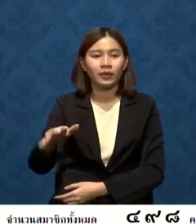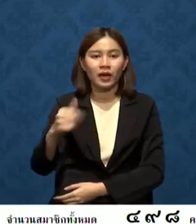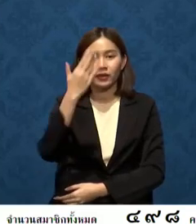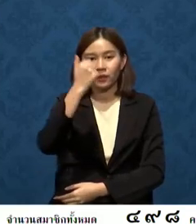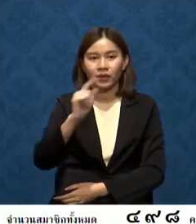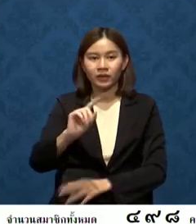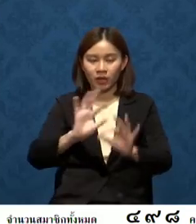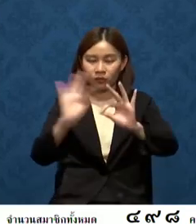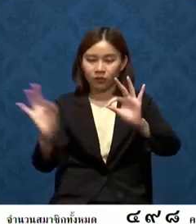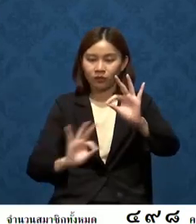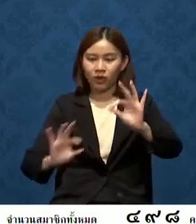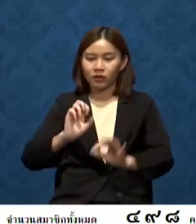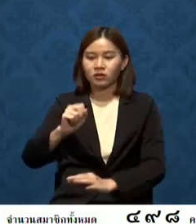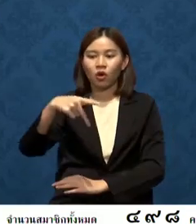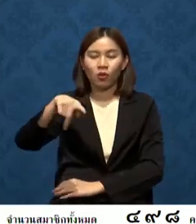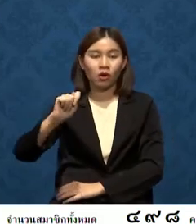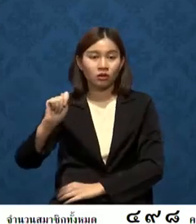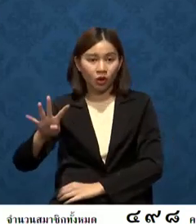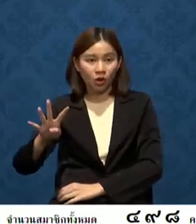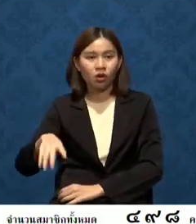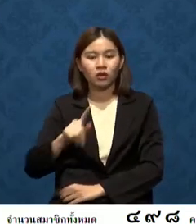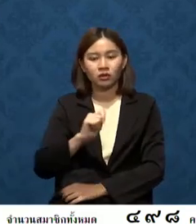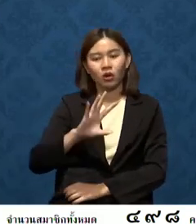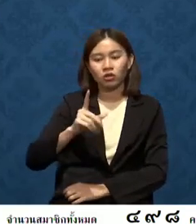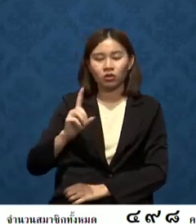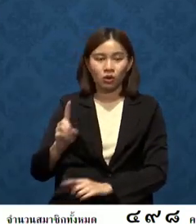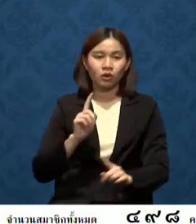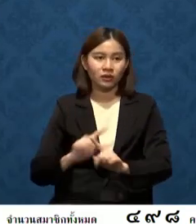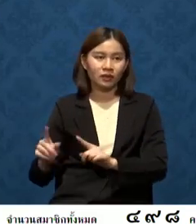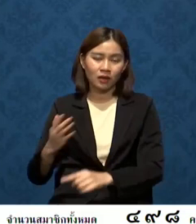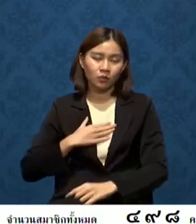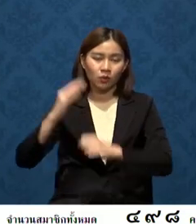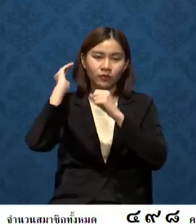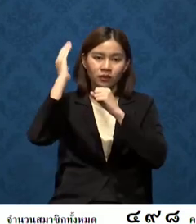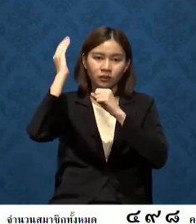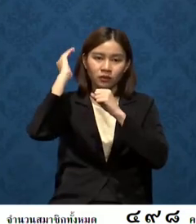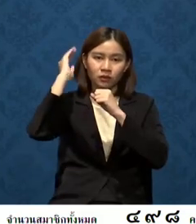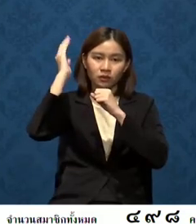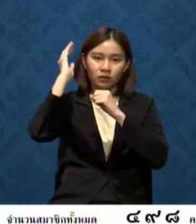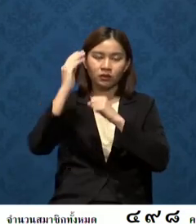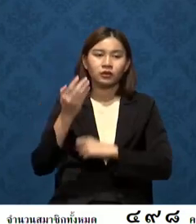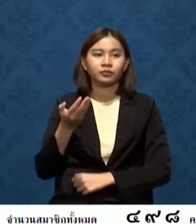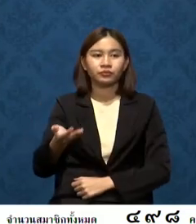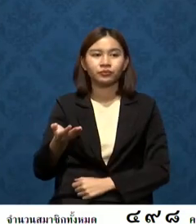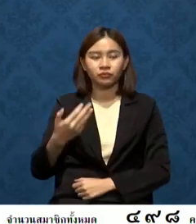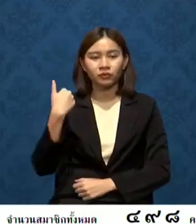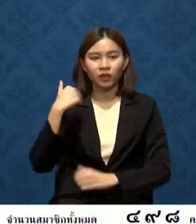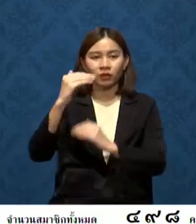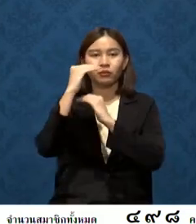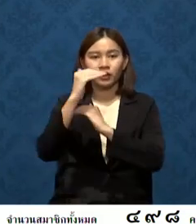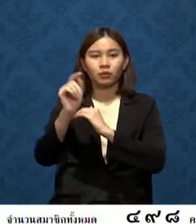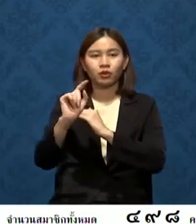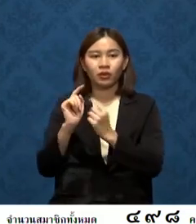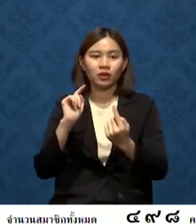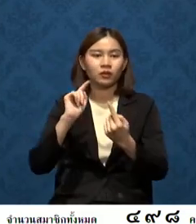ให้สพฐตชดแม้แต่ตอนหลังเนี่ยพอผมอภิปรายไปท่านก็ไปมีข้อกำหนดแต่ก็